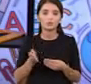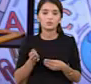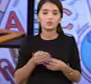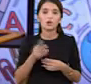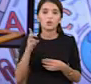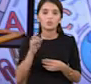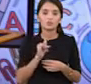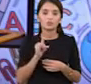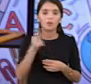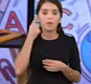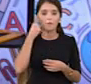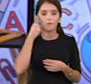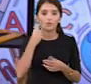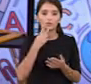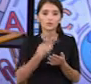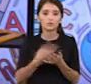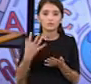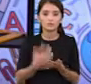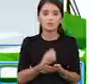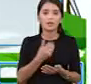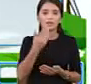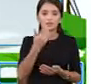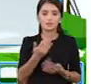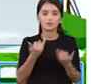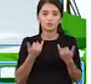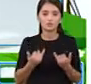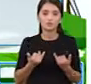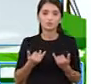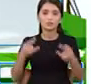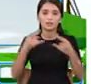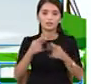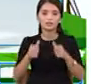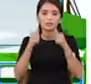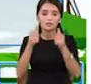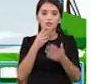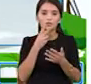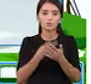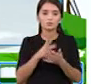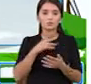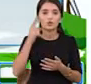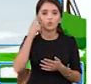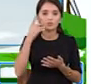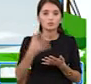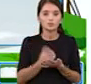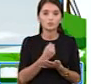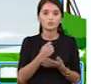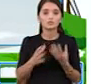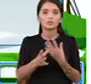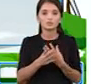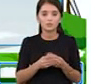o'ynaymiz. Bu bosh qotirma. Siz hozir mana ekranda ko'rib turgan bosh